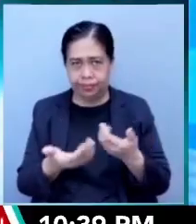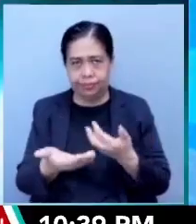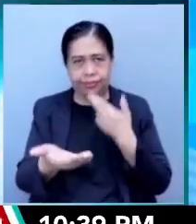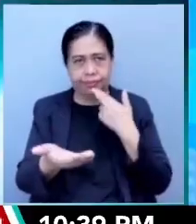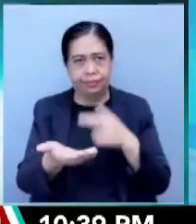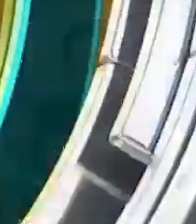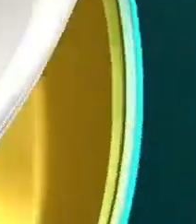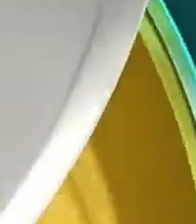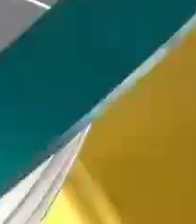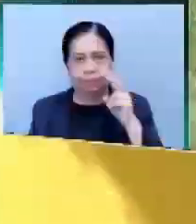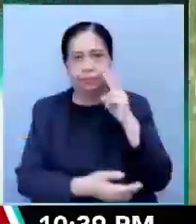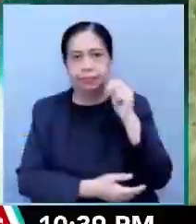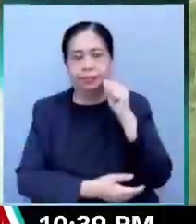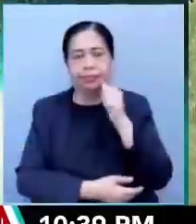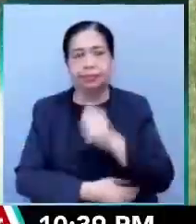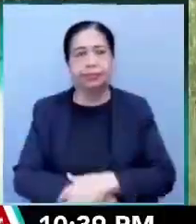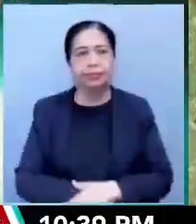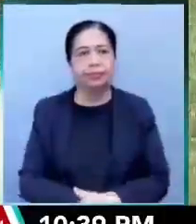Aquino.